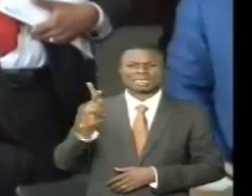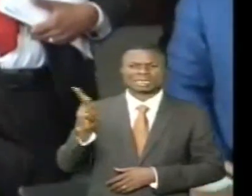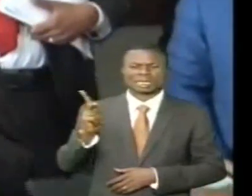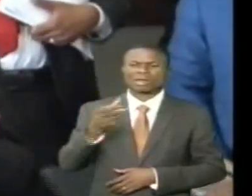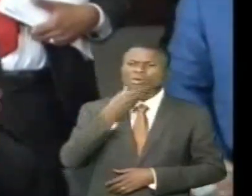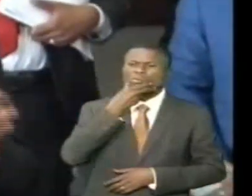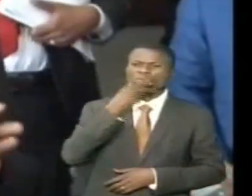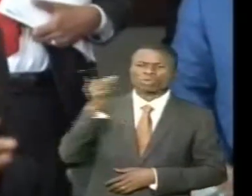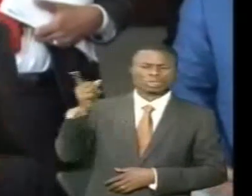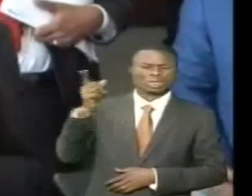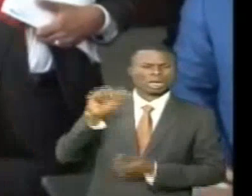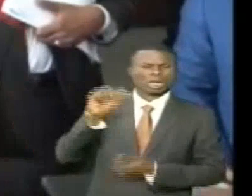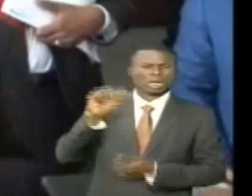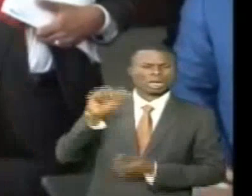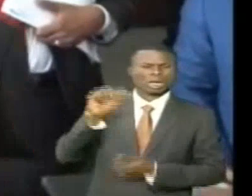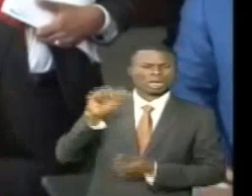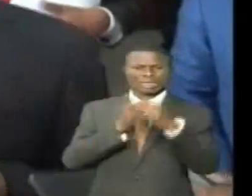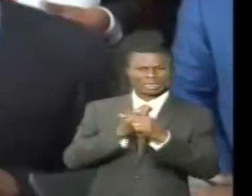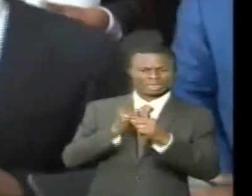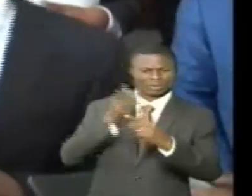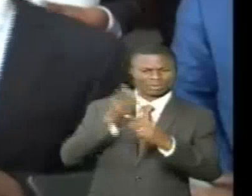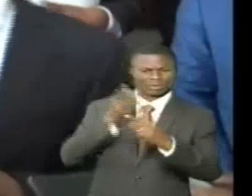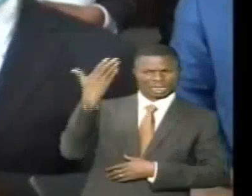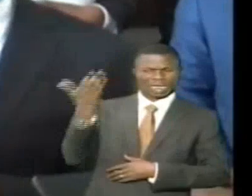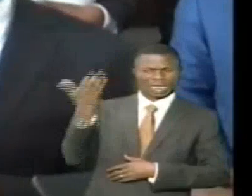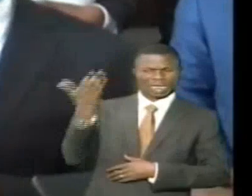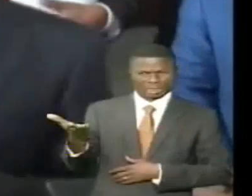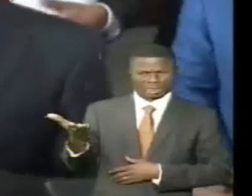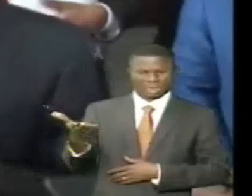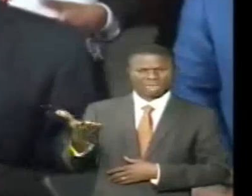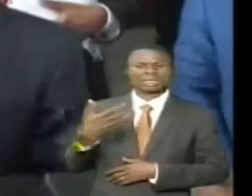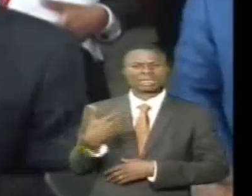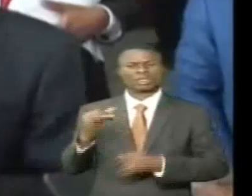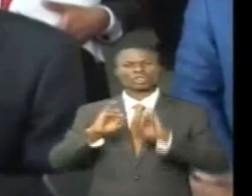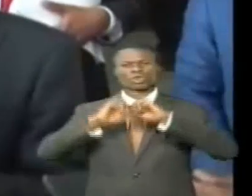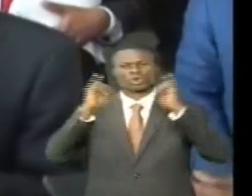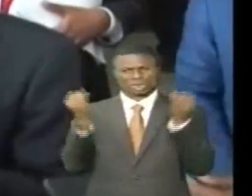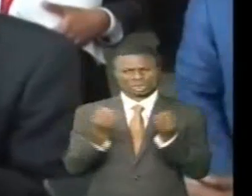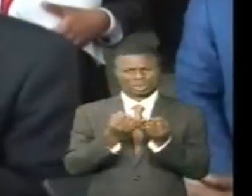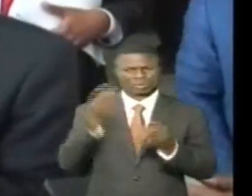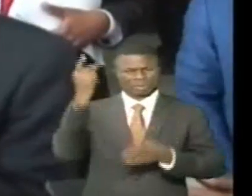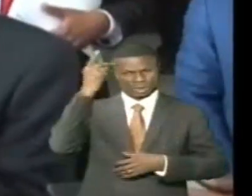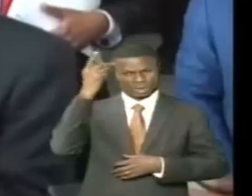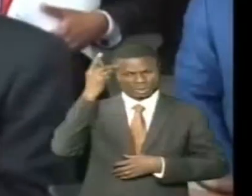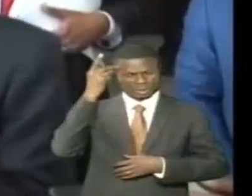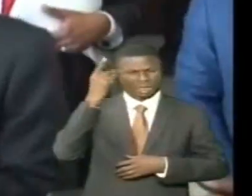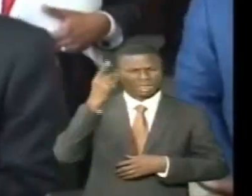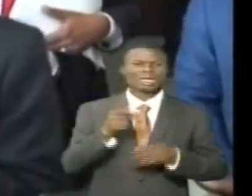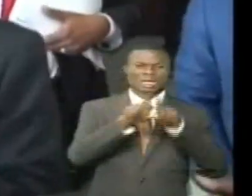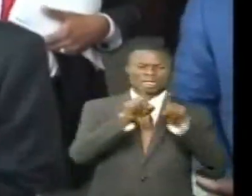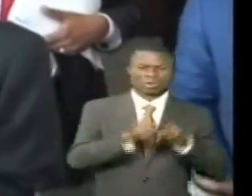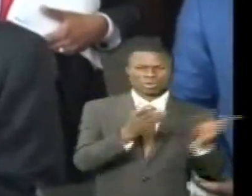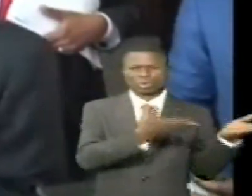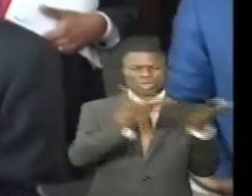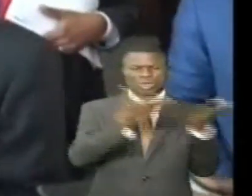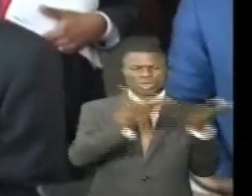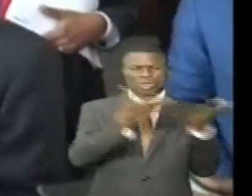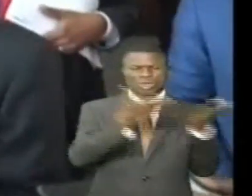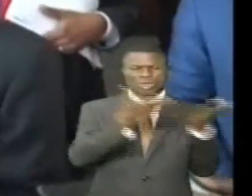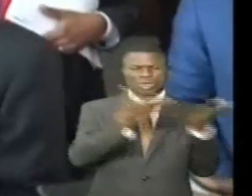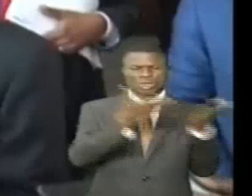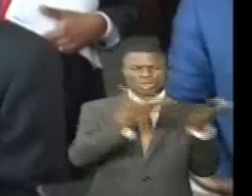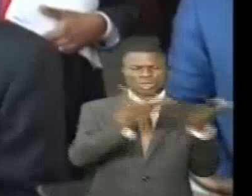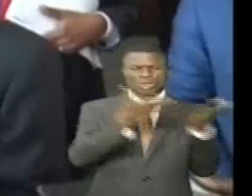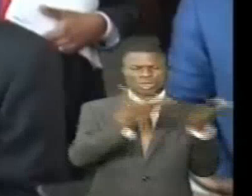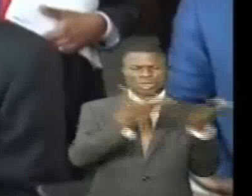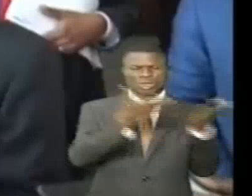des problèmes d'approvisionnement par les produits industriels qui sont ici des usines de Kinshasa et du Congo central, notamment le